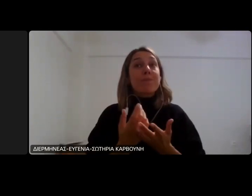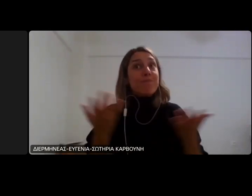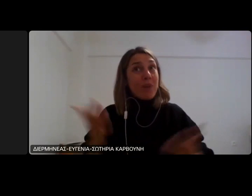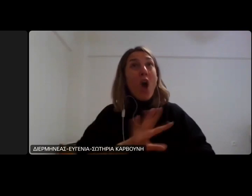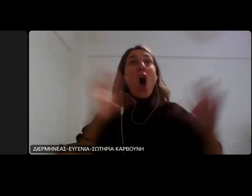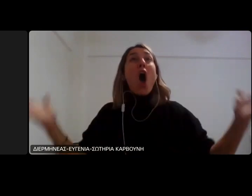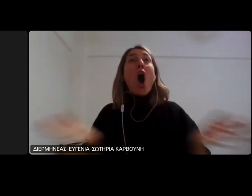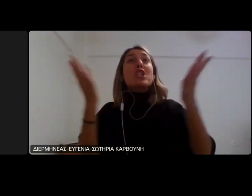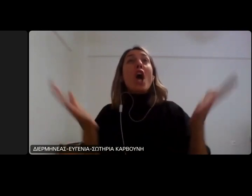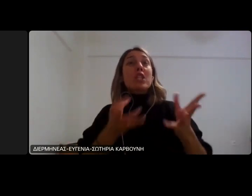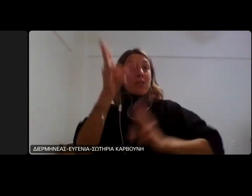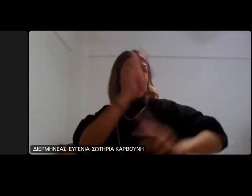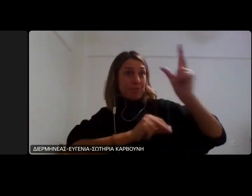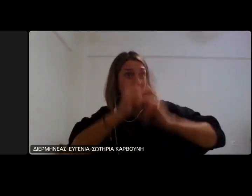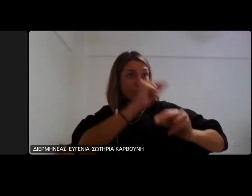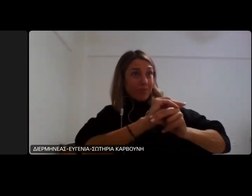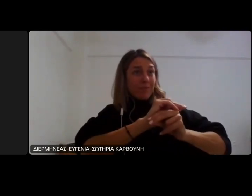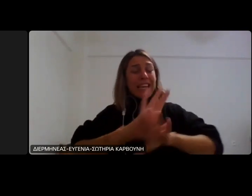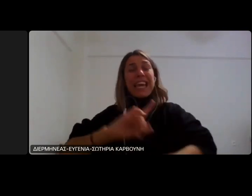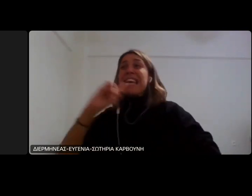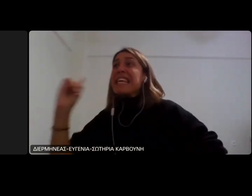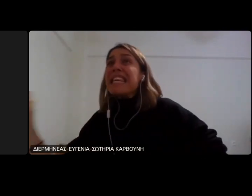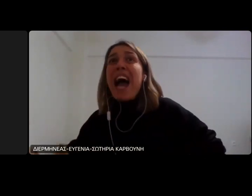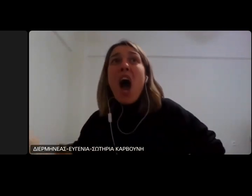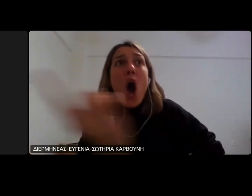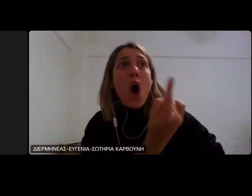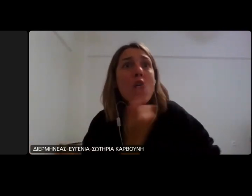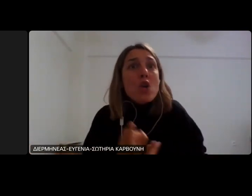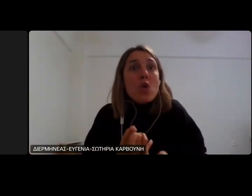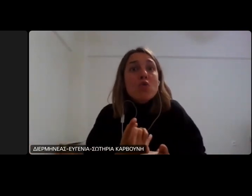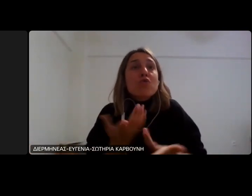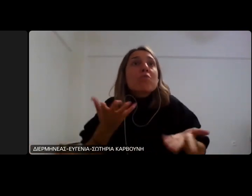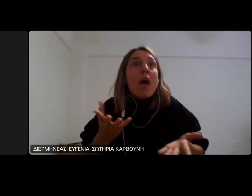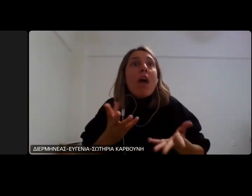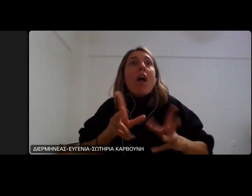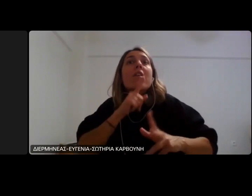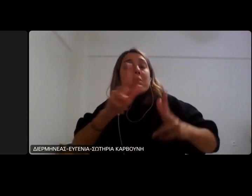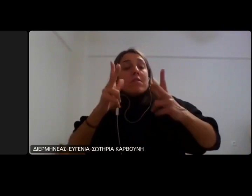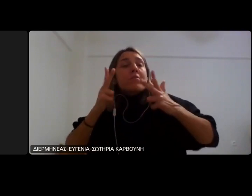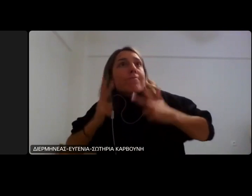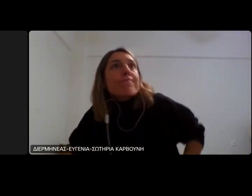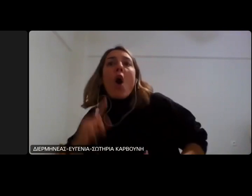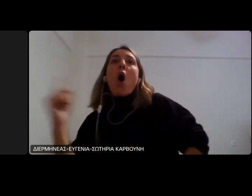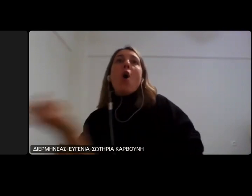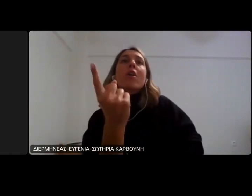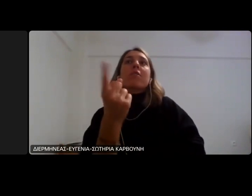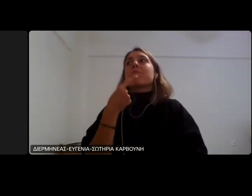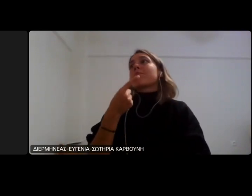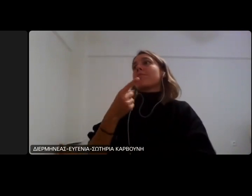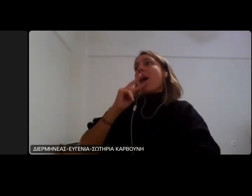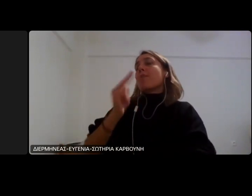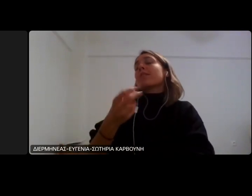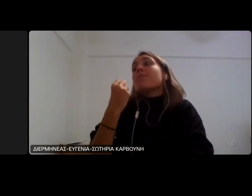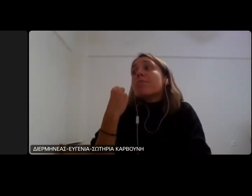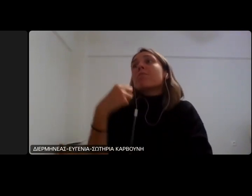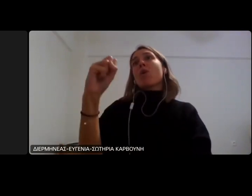να τα ικανοποιήσουμε για όλους που θέλουν να έχουν χωριστή ταυτότητα? Η απάντηση είναι πρακτικά όχι.